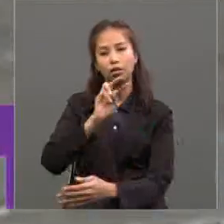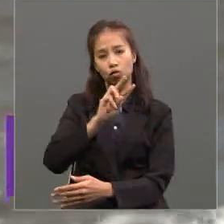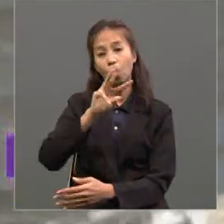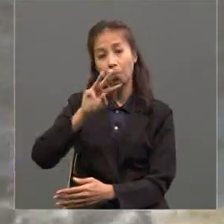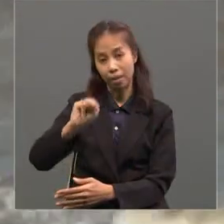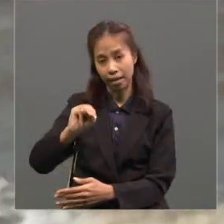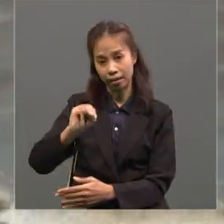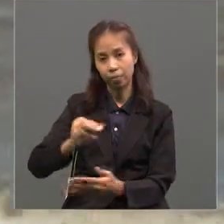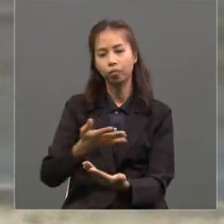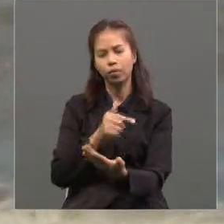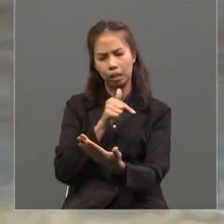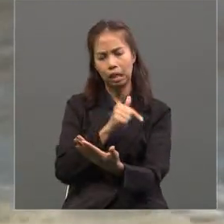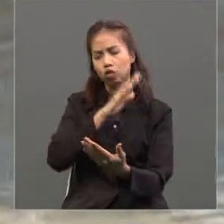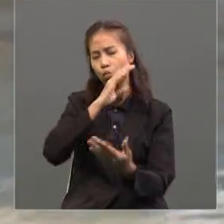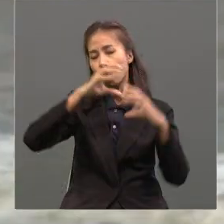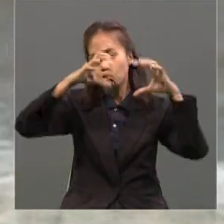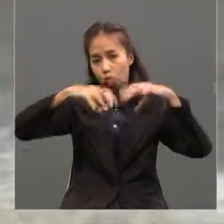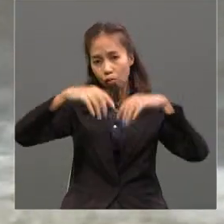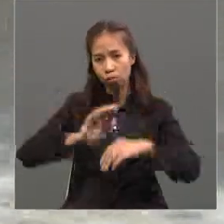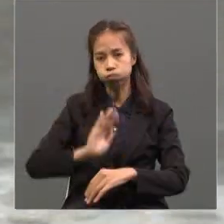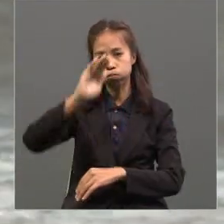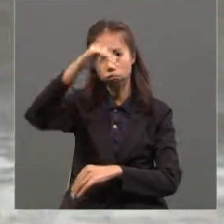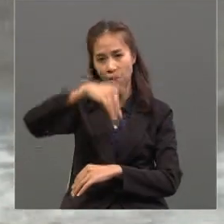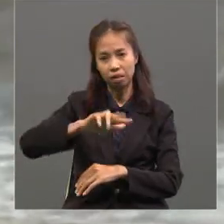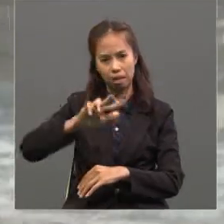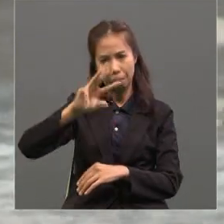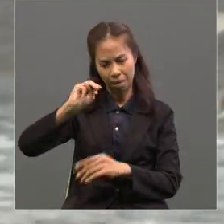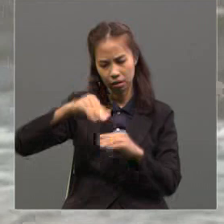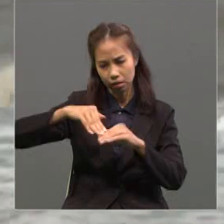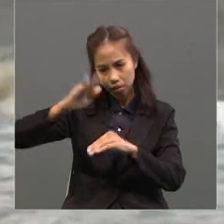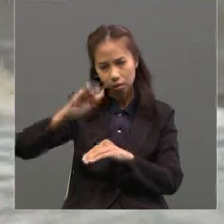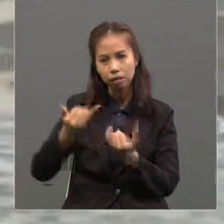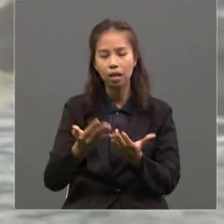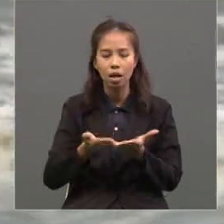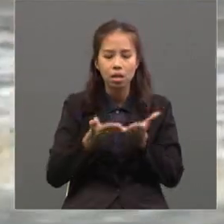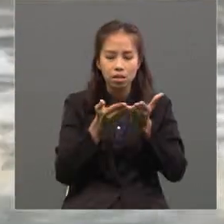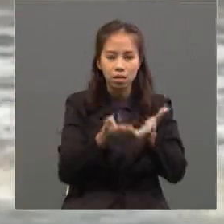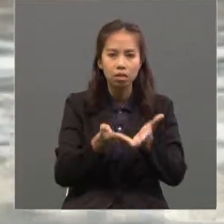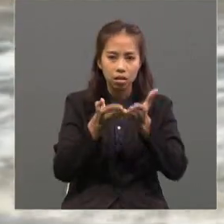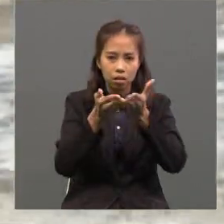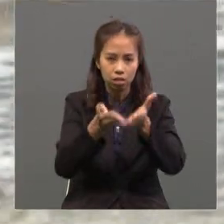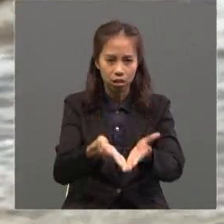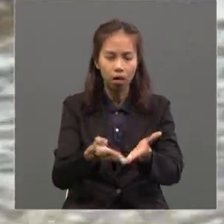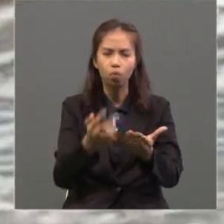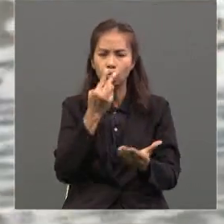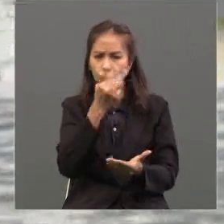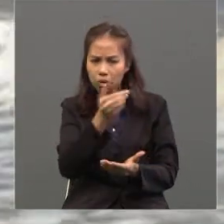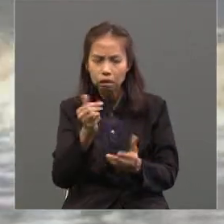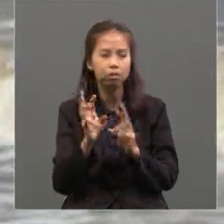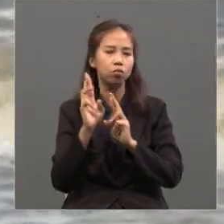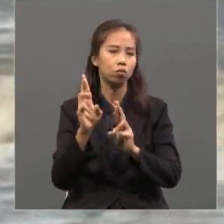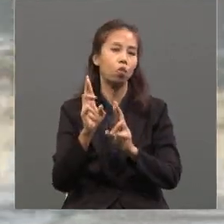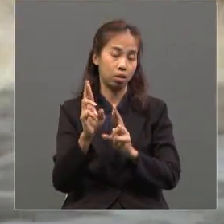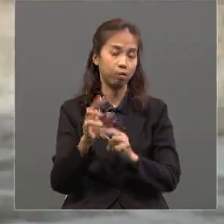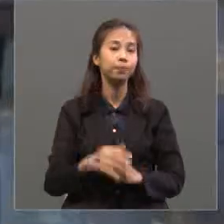นะคะบริเวณที่มีฝนฟ้าคะนองคลื่นสูงมากกว่า 3เมตรเลยขอให้ชาวเรือบริเวณทะเลอันดามันเดินเรือด้วยความระมัดระวัง